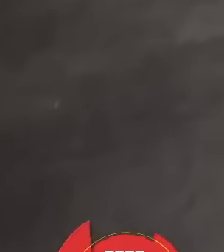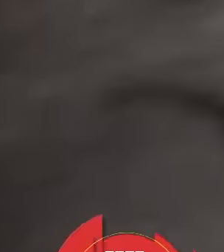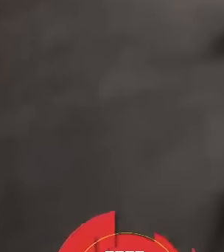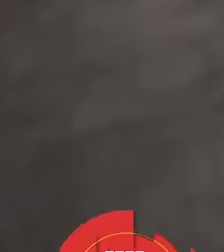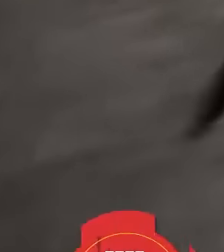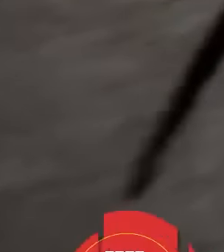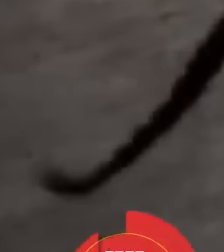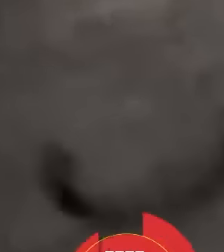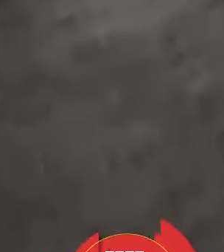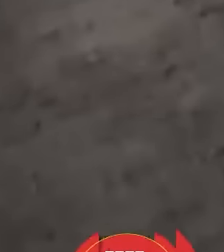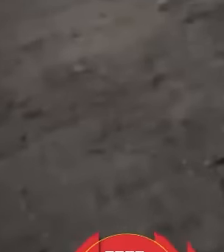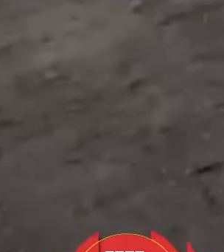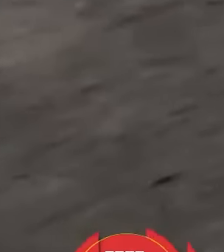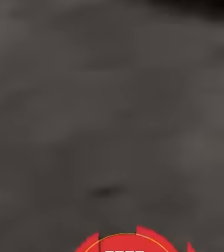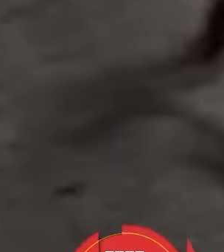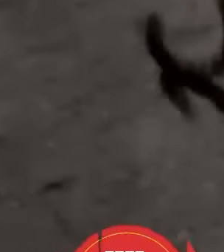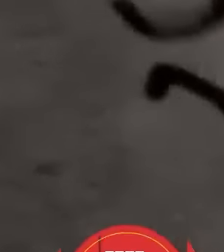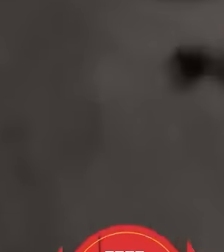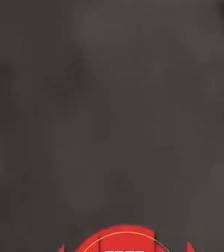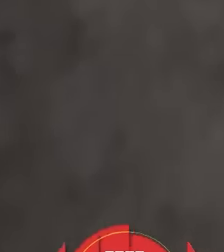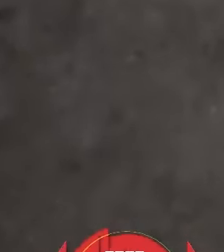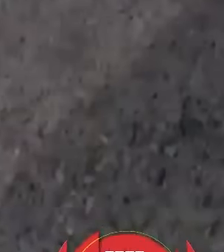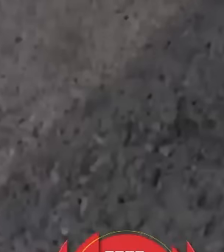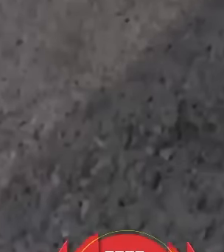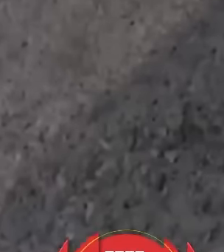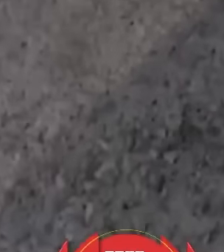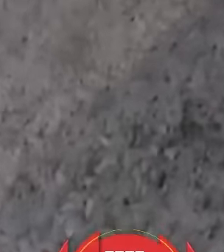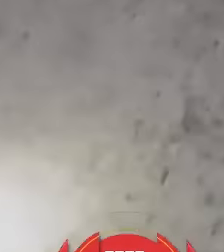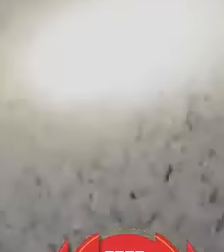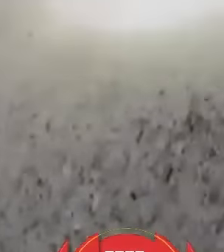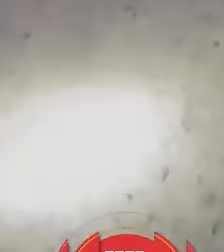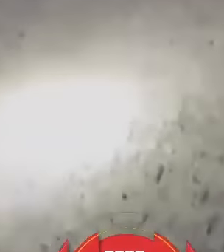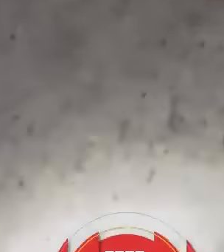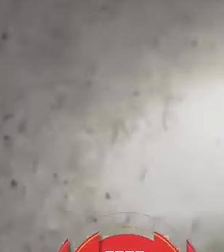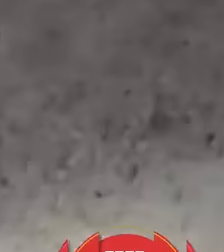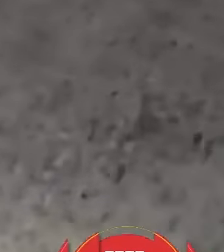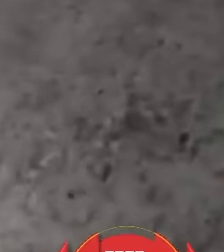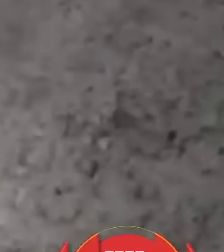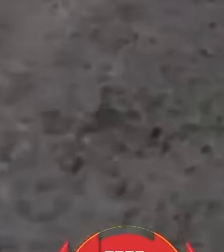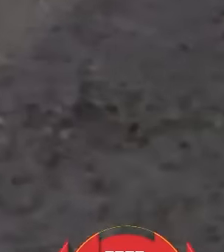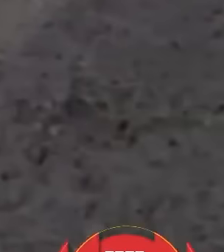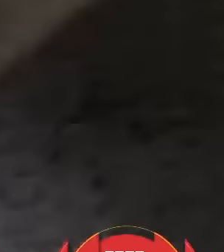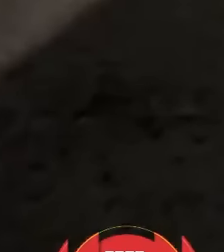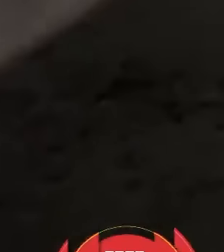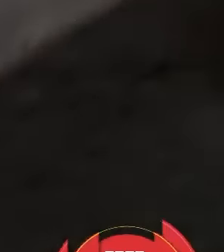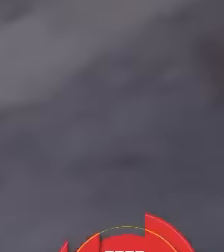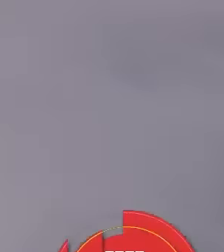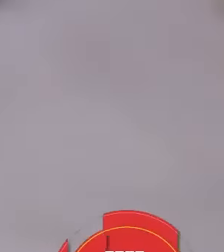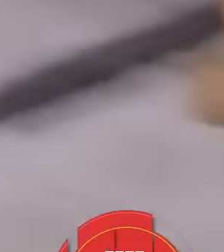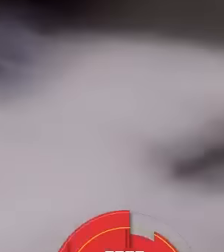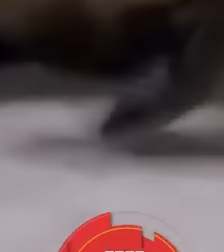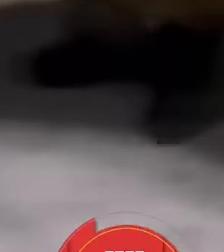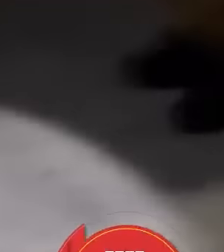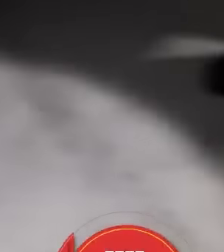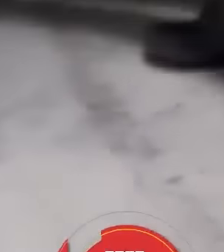ะมันก็เลยกัดแรงขึ้นนะคะ ระวังมันกัดอยู ่มันเหนื่อยมันแล้วก็ เหนื่อยเอามานี่มานี